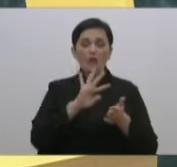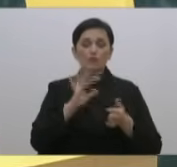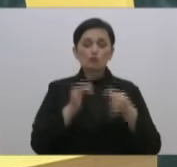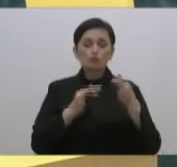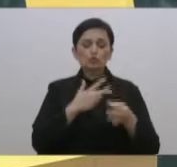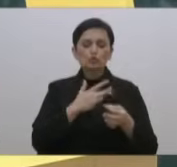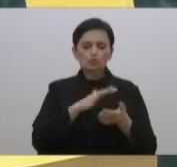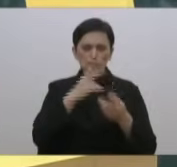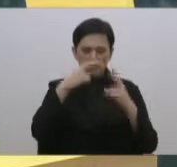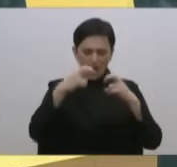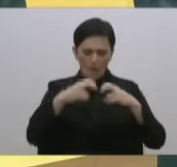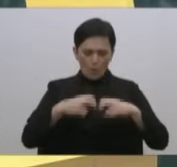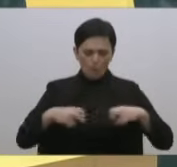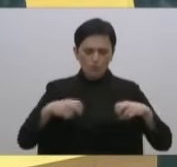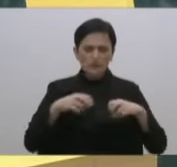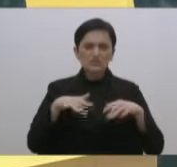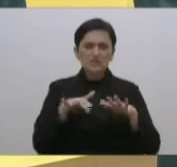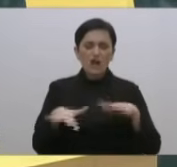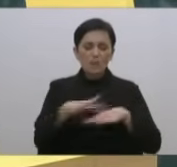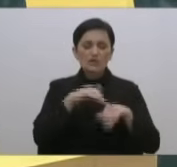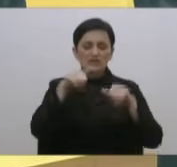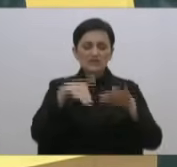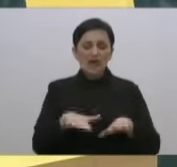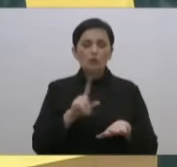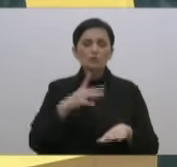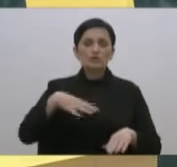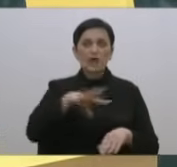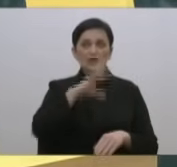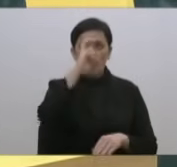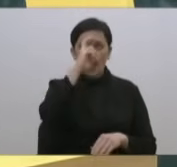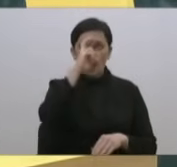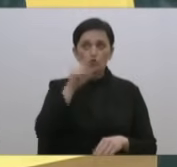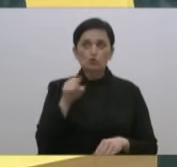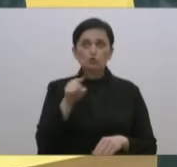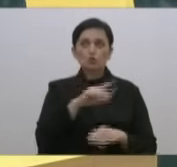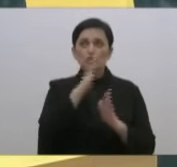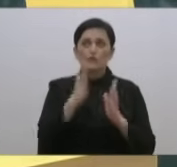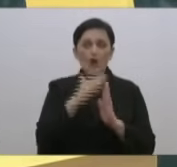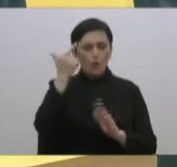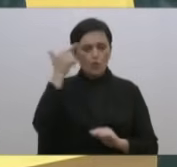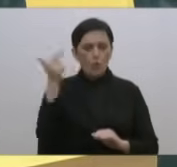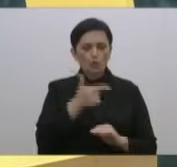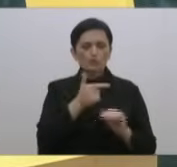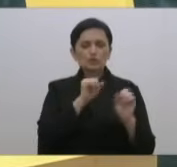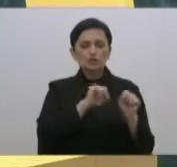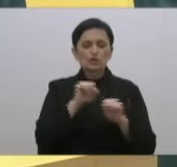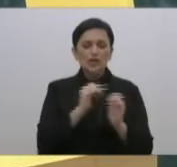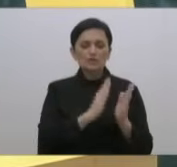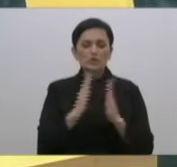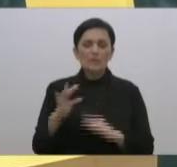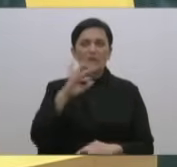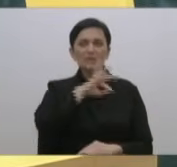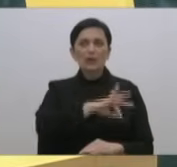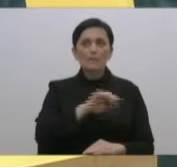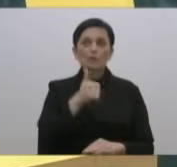სასამართლომ გულგასმით გამოიკვლია საქმის გარემოები და დაასკვნა, რომ საქართველოს ხელისუფლება ყველა გონივრულ და შესაძლებელ ზომას